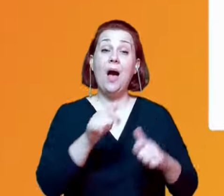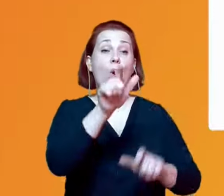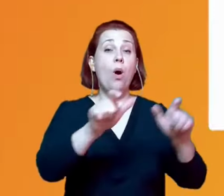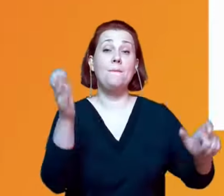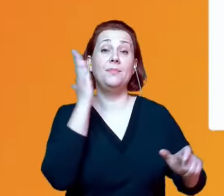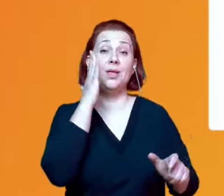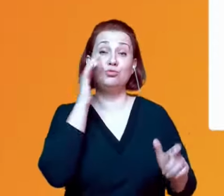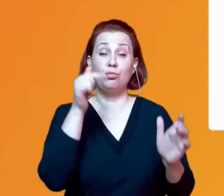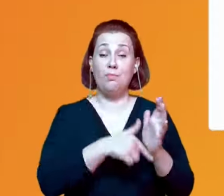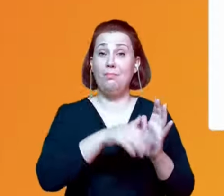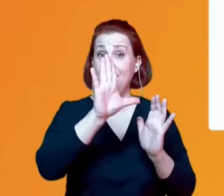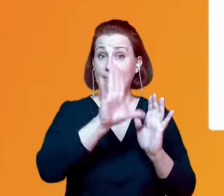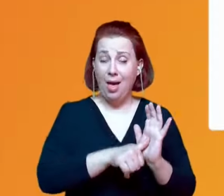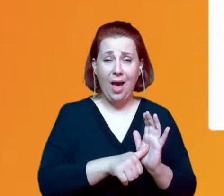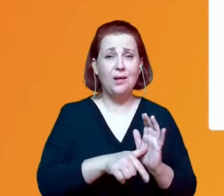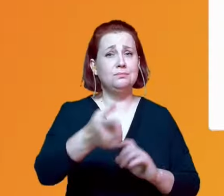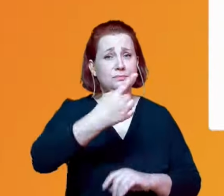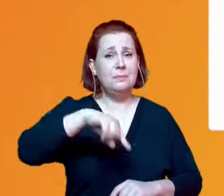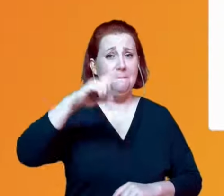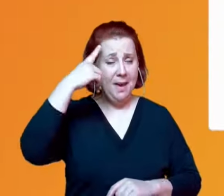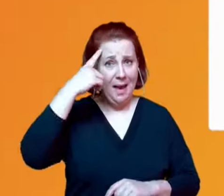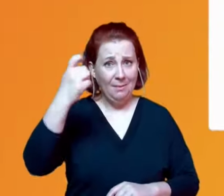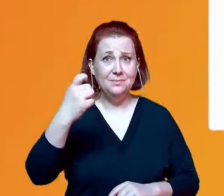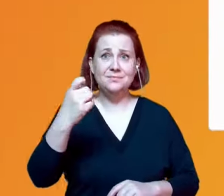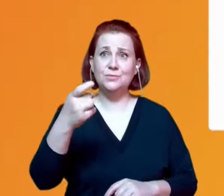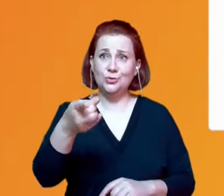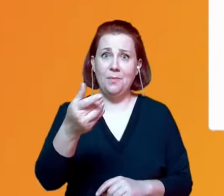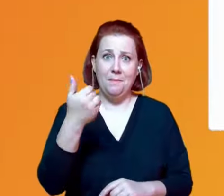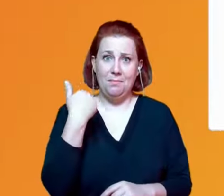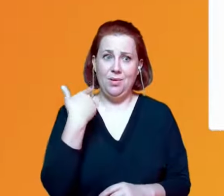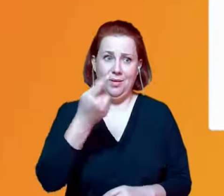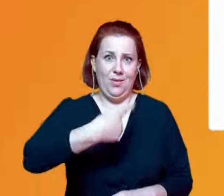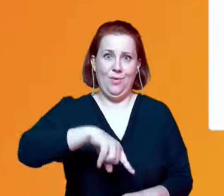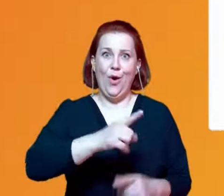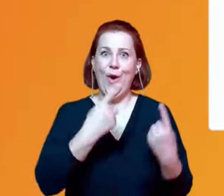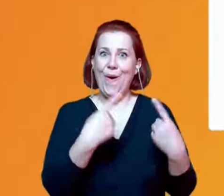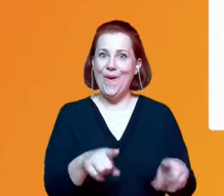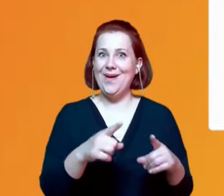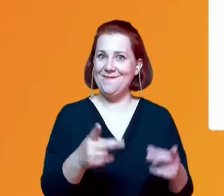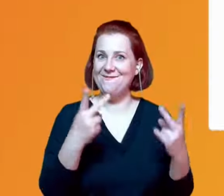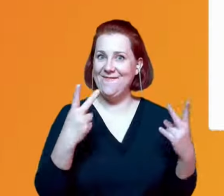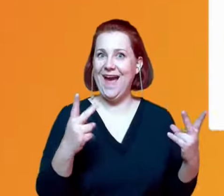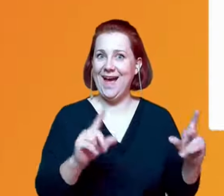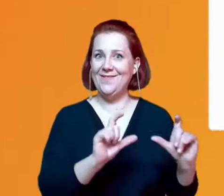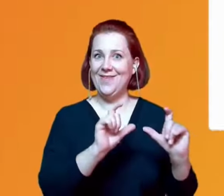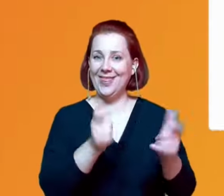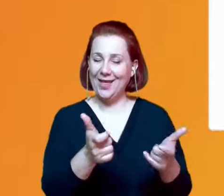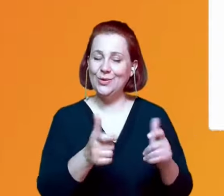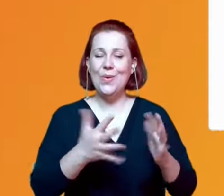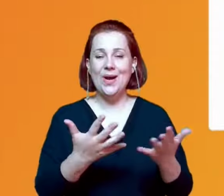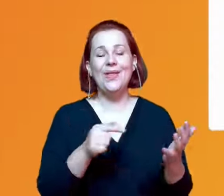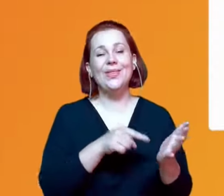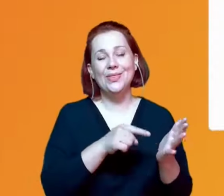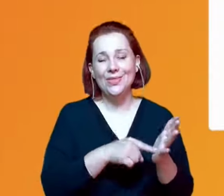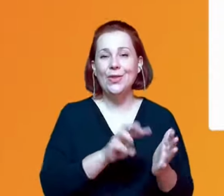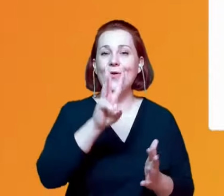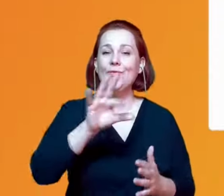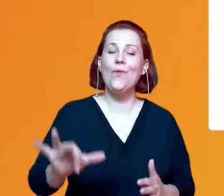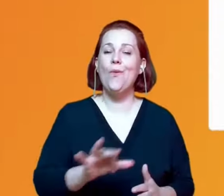Lumpur pamiętali o tym, że uczestniczyli, że byli gospodarzami tak ważnego zdarzenia jak Światowe Forum